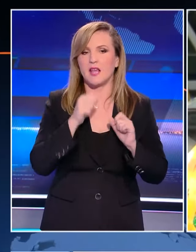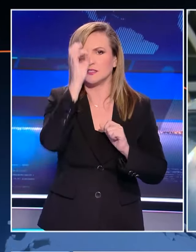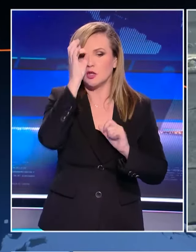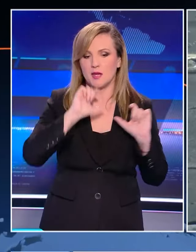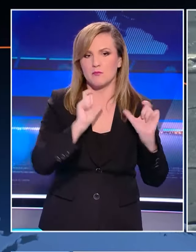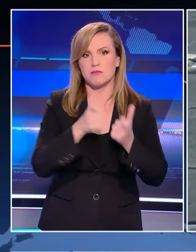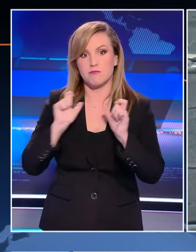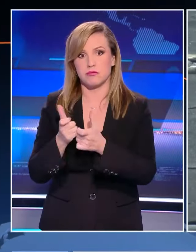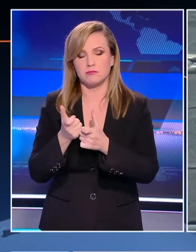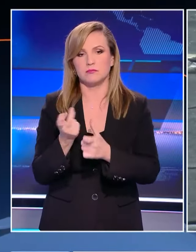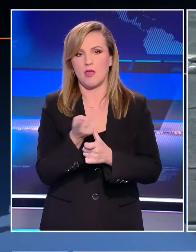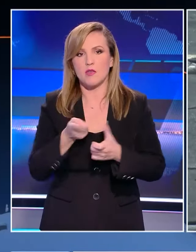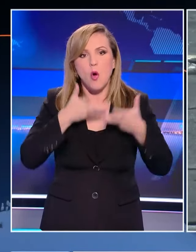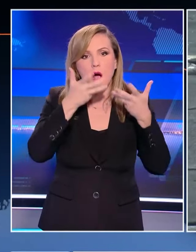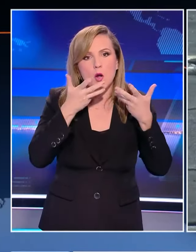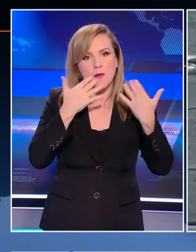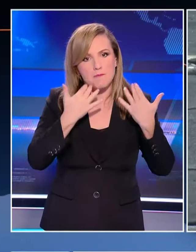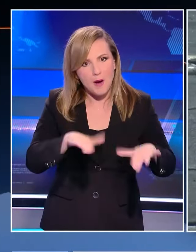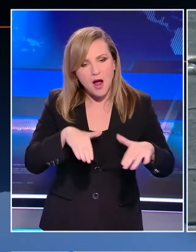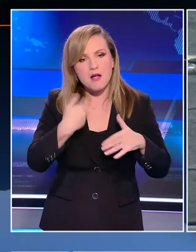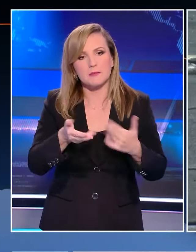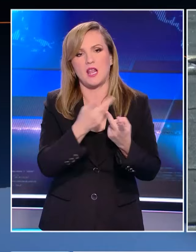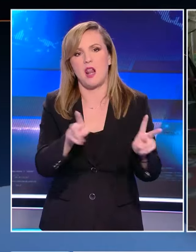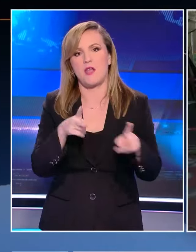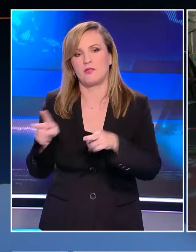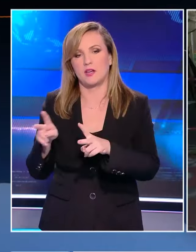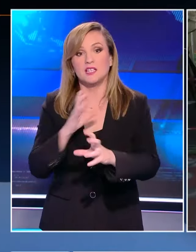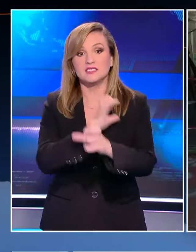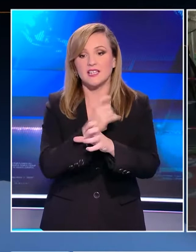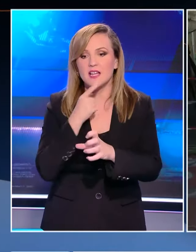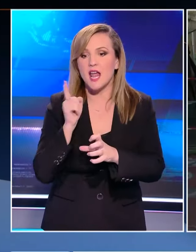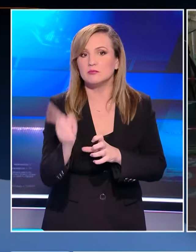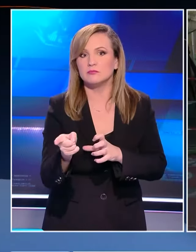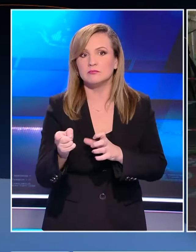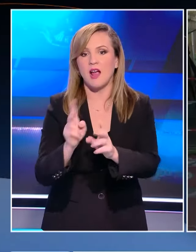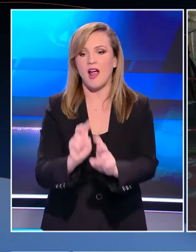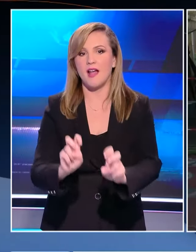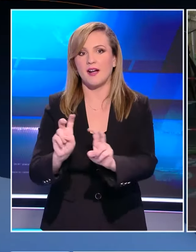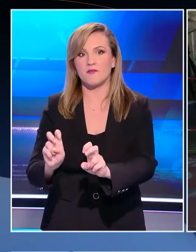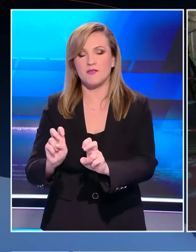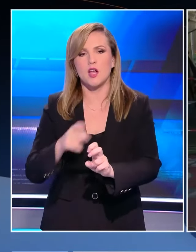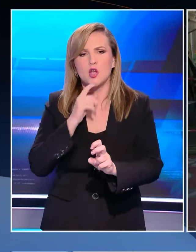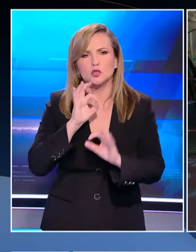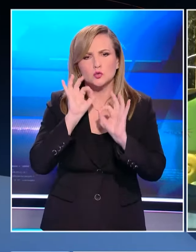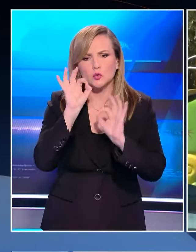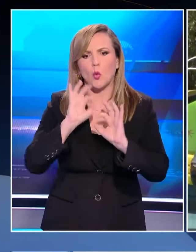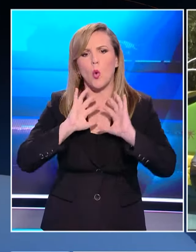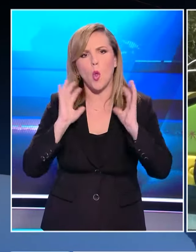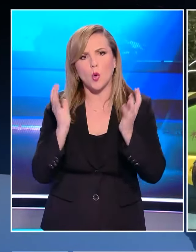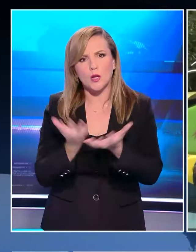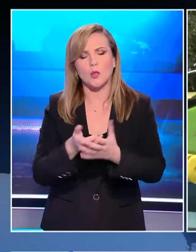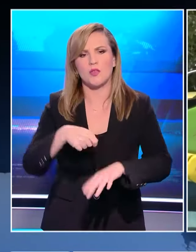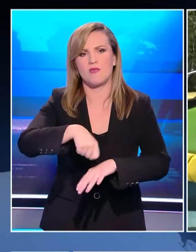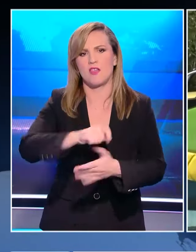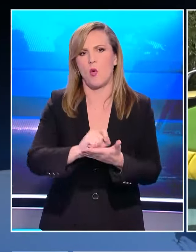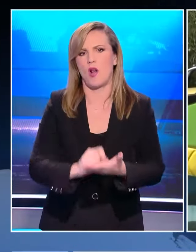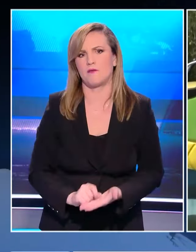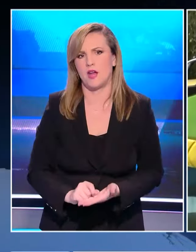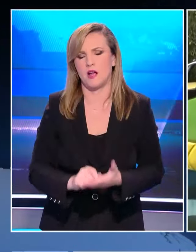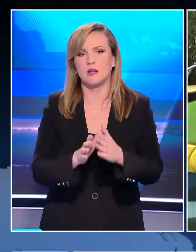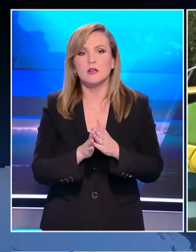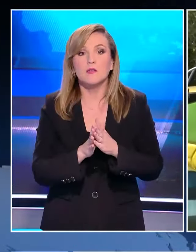απολογία τους αφέθηκαν ελεύθεροι. Ο εισαγγελέας διέταξε προκαταρκτική έρευνα προκειμένου να ολοκληρωθεί η δικογραφία. Στη σκιά της